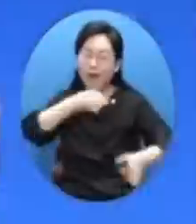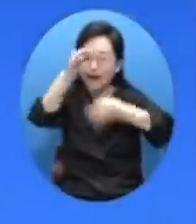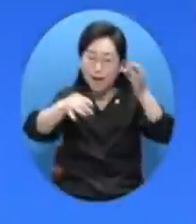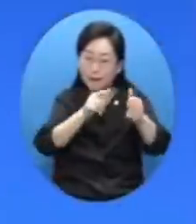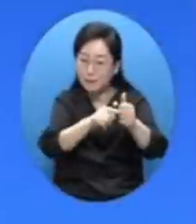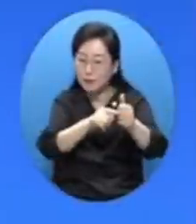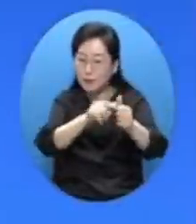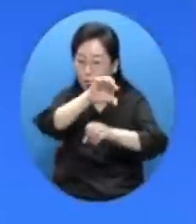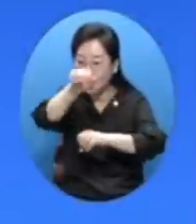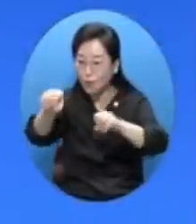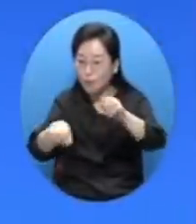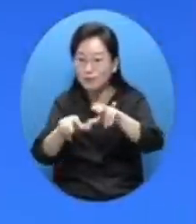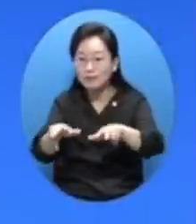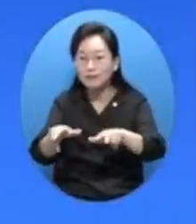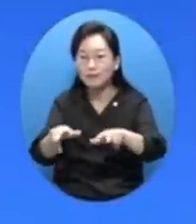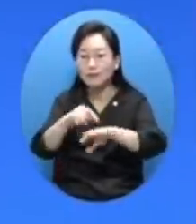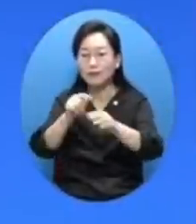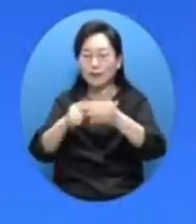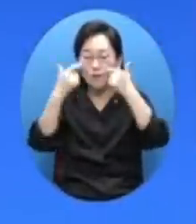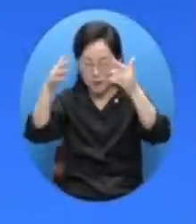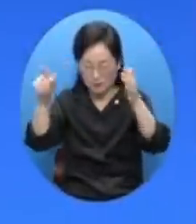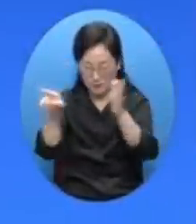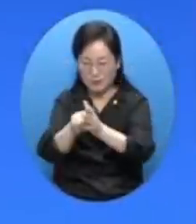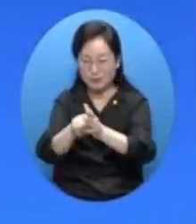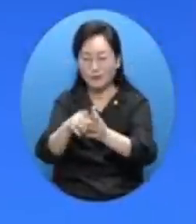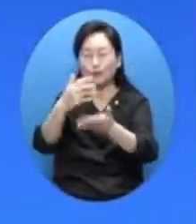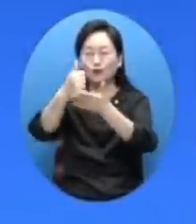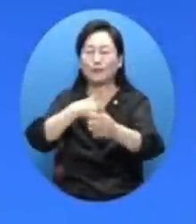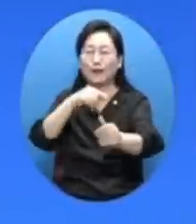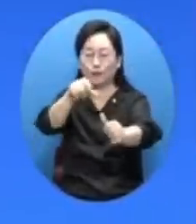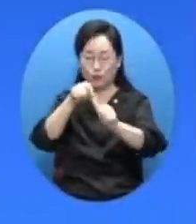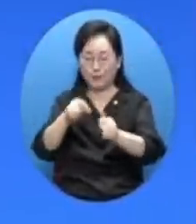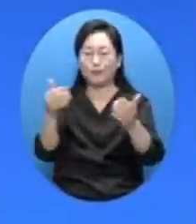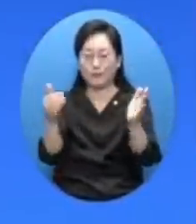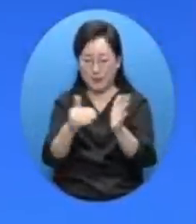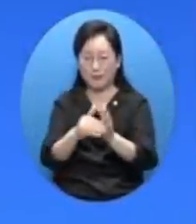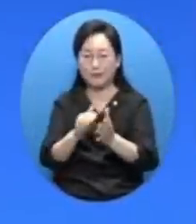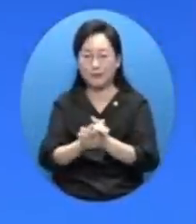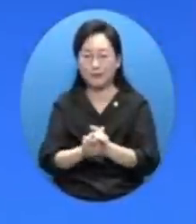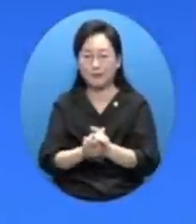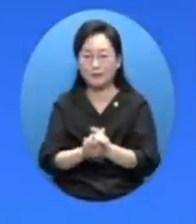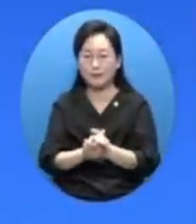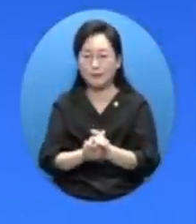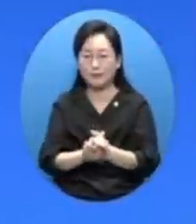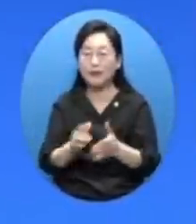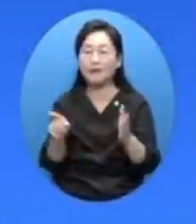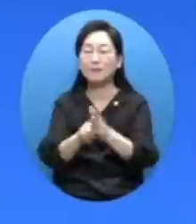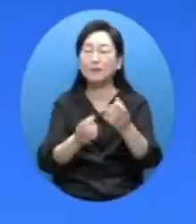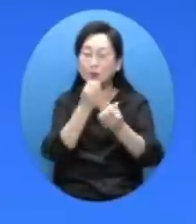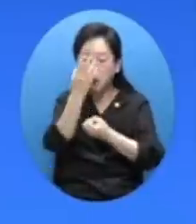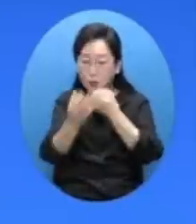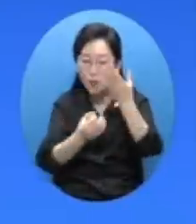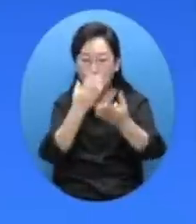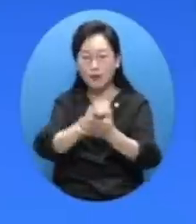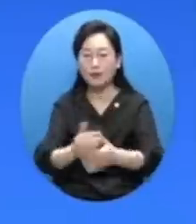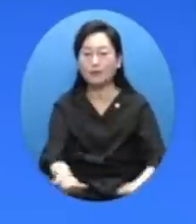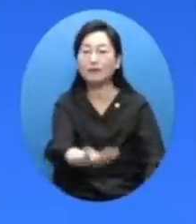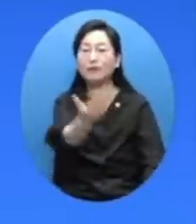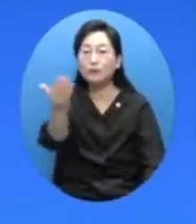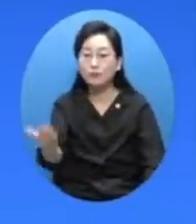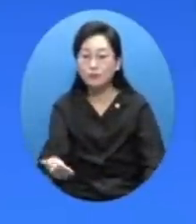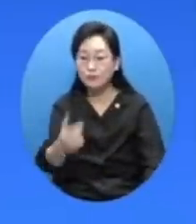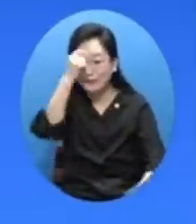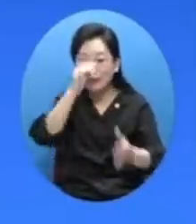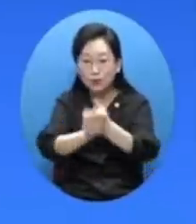그가 마음에 확신을 가지고 주님이 나를 구원해 주셨습니다 믿음의 고백을 한 것입니다 여러분